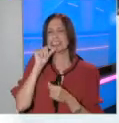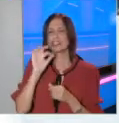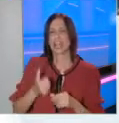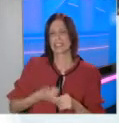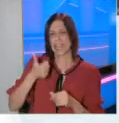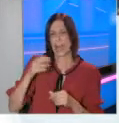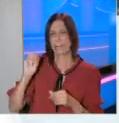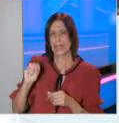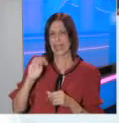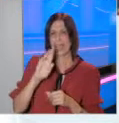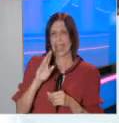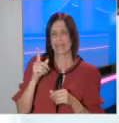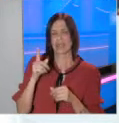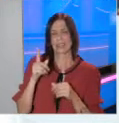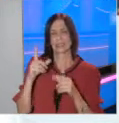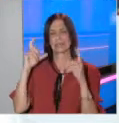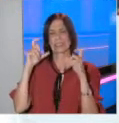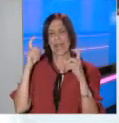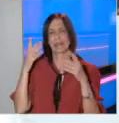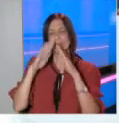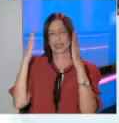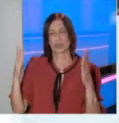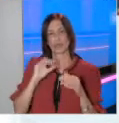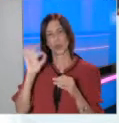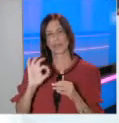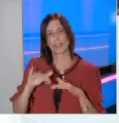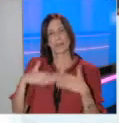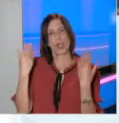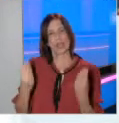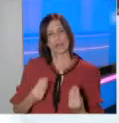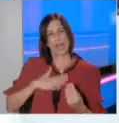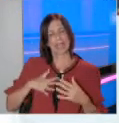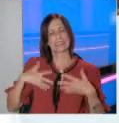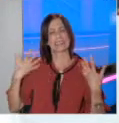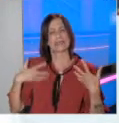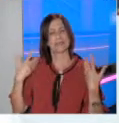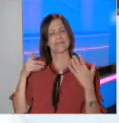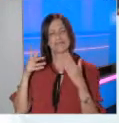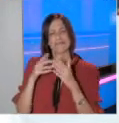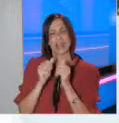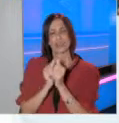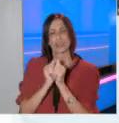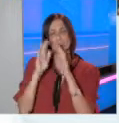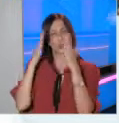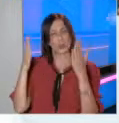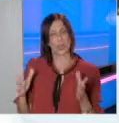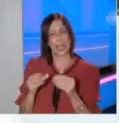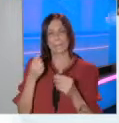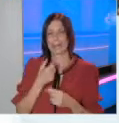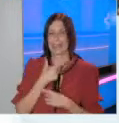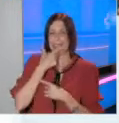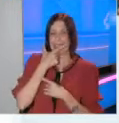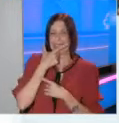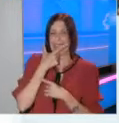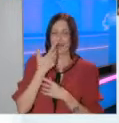הבוקר? היא מצטלמת בסוכתה וכותבת בוקר טוב ומועדים לשמחה מהסוכה עם חיוך גדול על השפתיים, סוג של